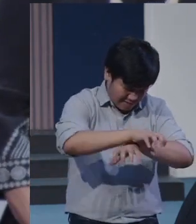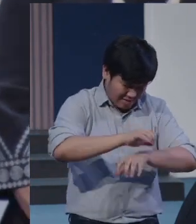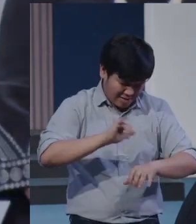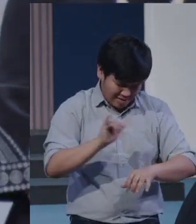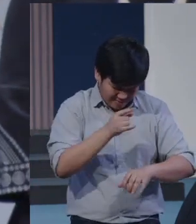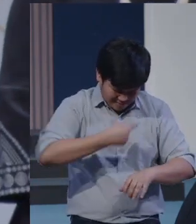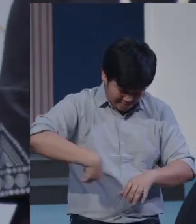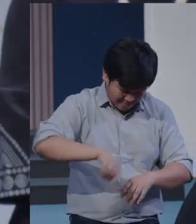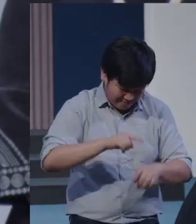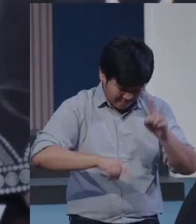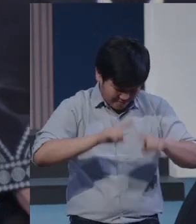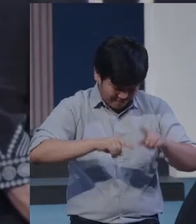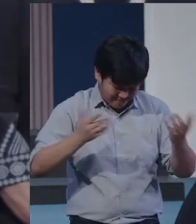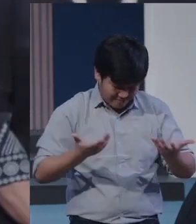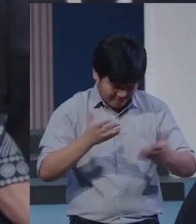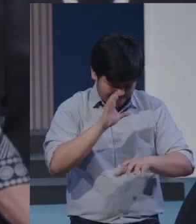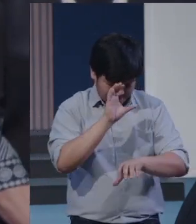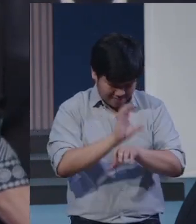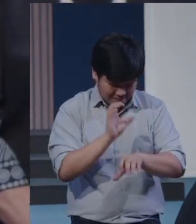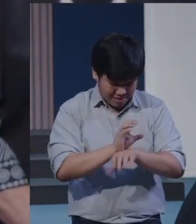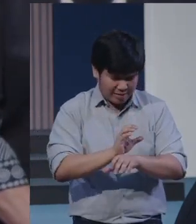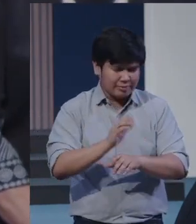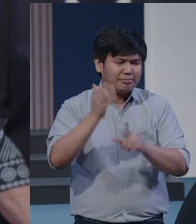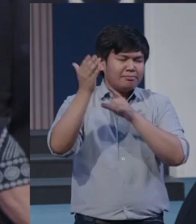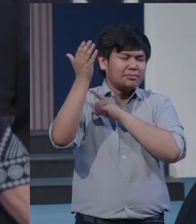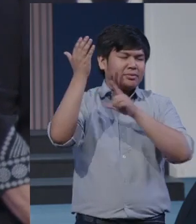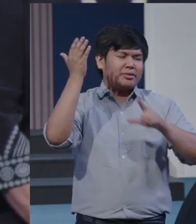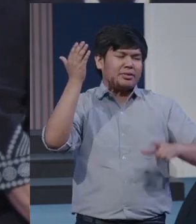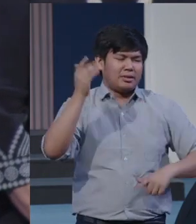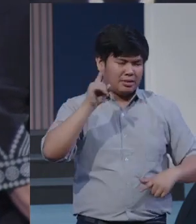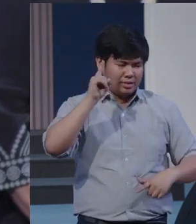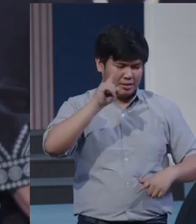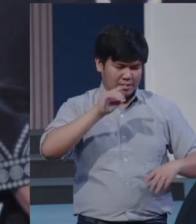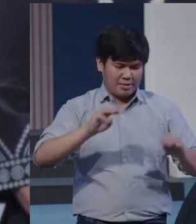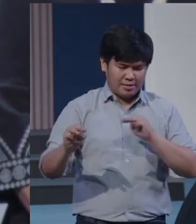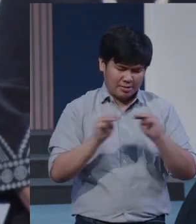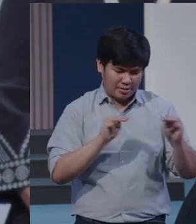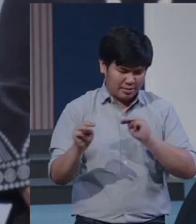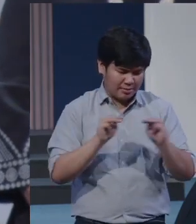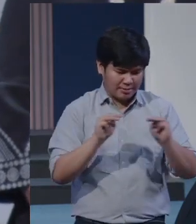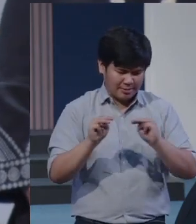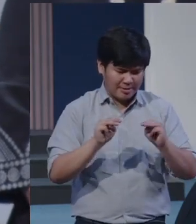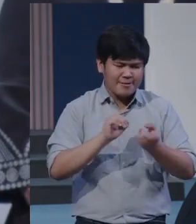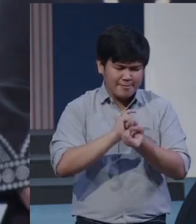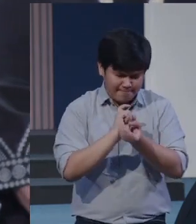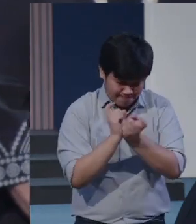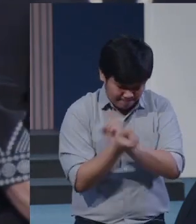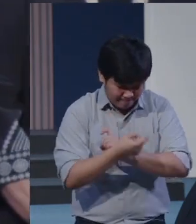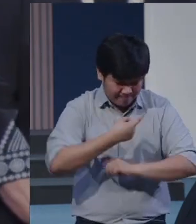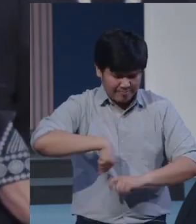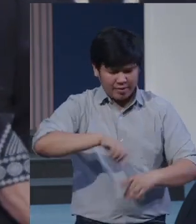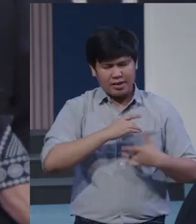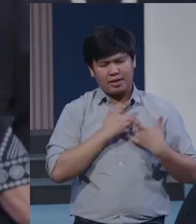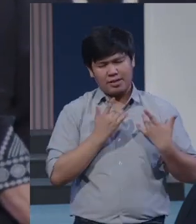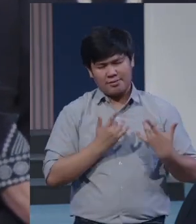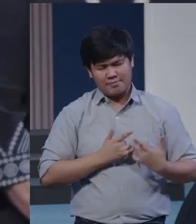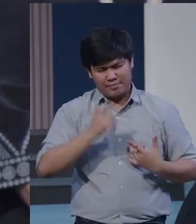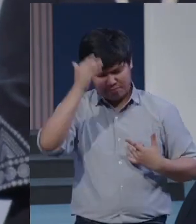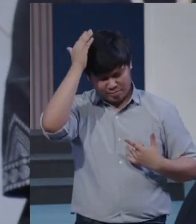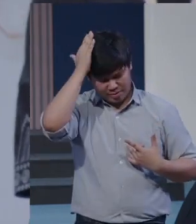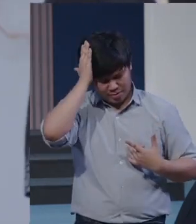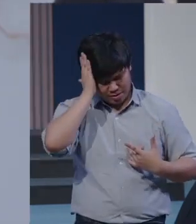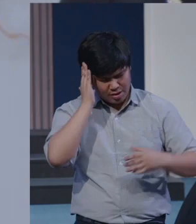sa GCF Oh Diyos Kayo po ang kumilos at magbago sa amin upang ang inyong